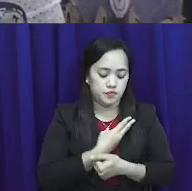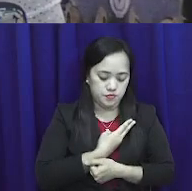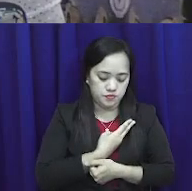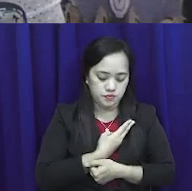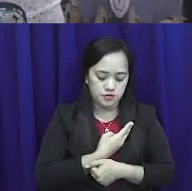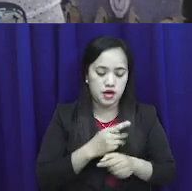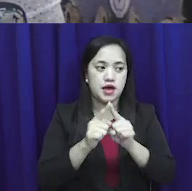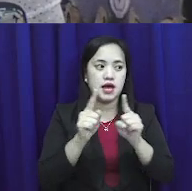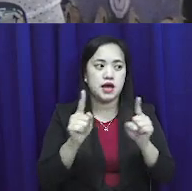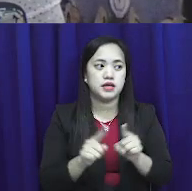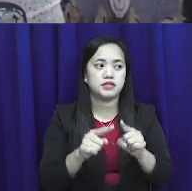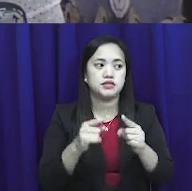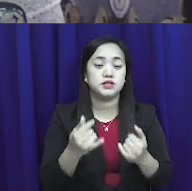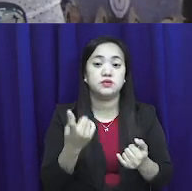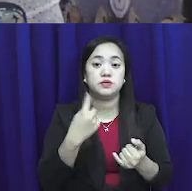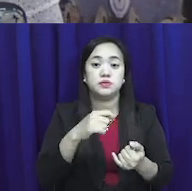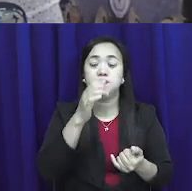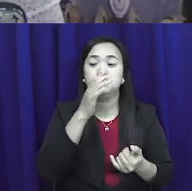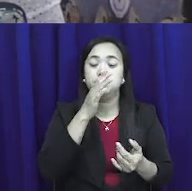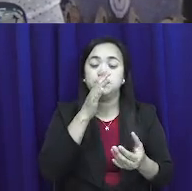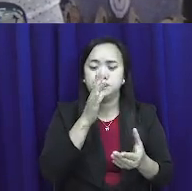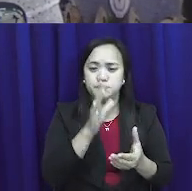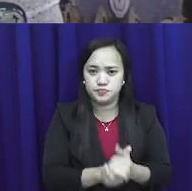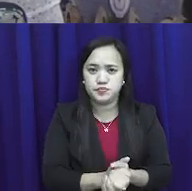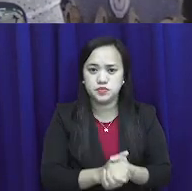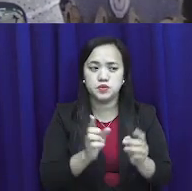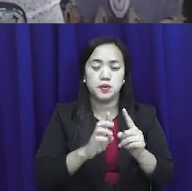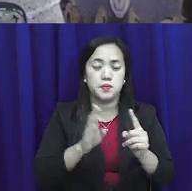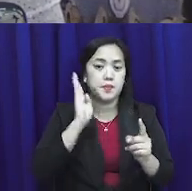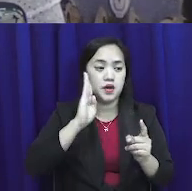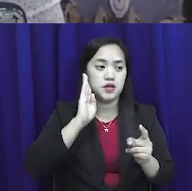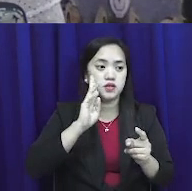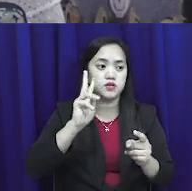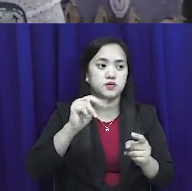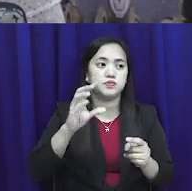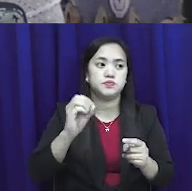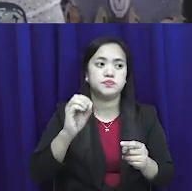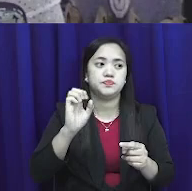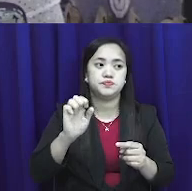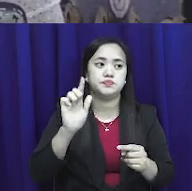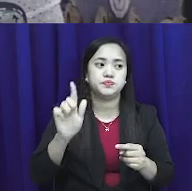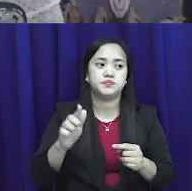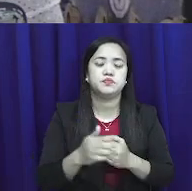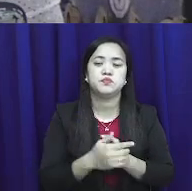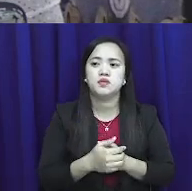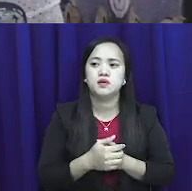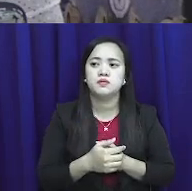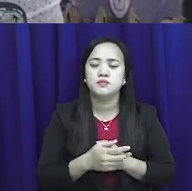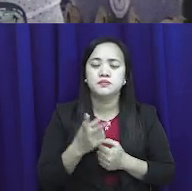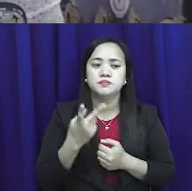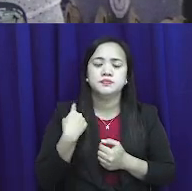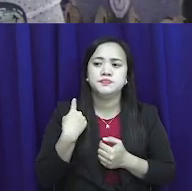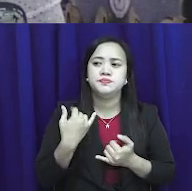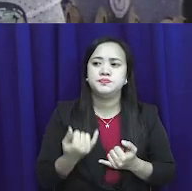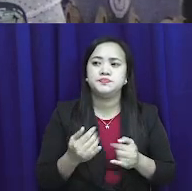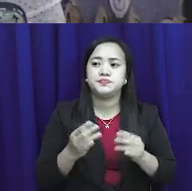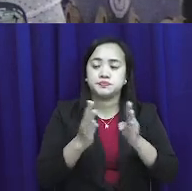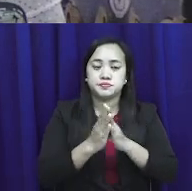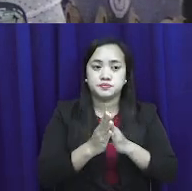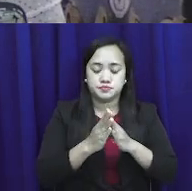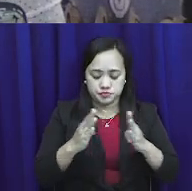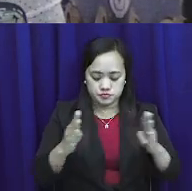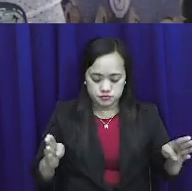asawa Kay Brother Noel Sabi ko nga ah siya sabi ko nga malaking kwan siya sa akin